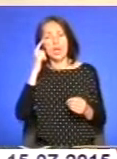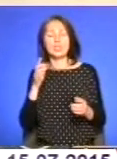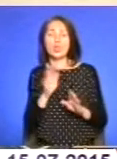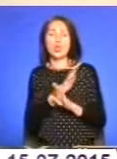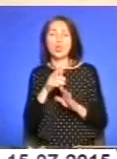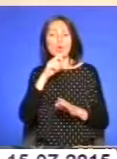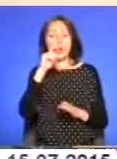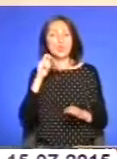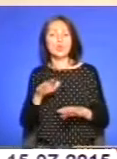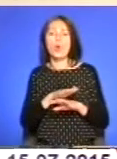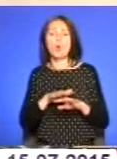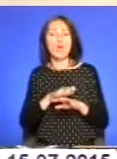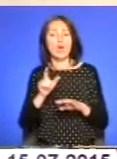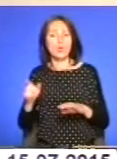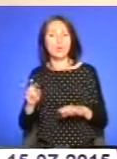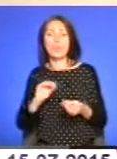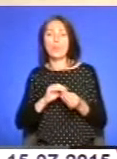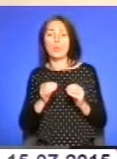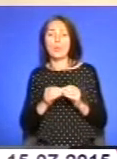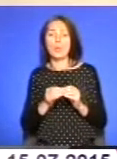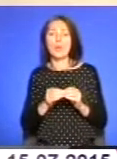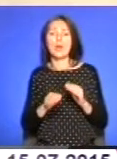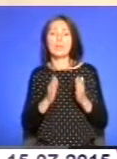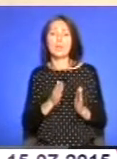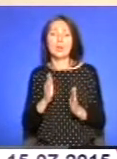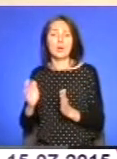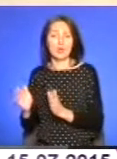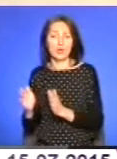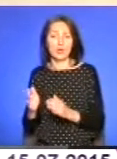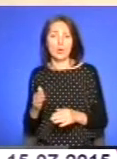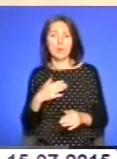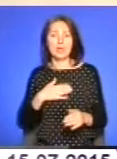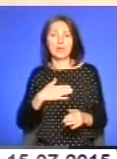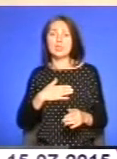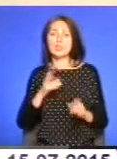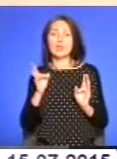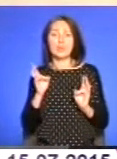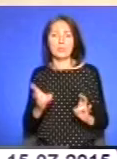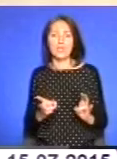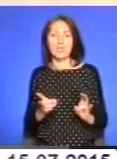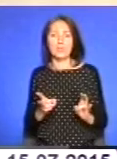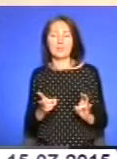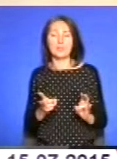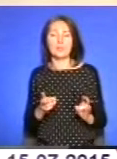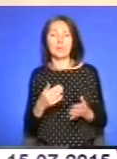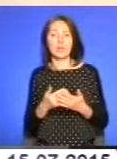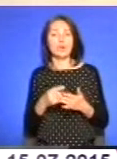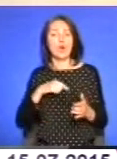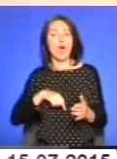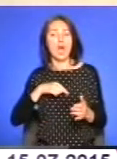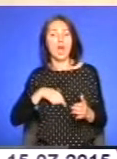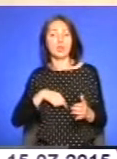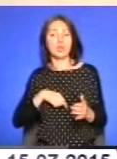українського народу, над проблемами устрою, над нашими десь бідами, нашого